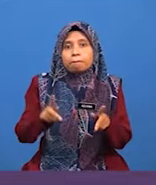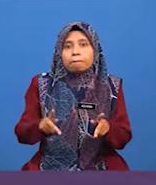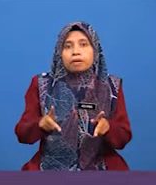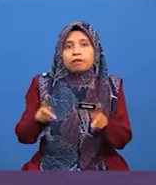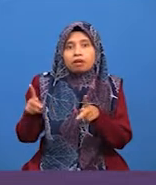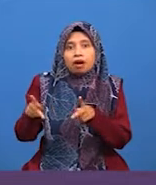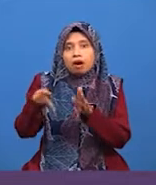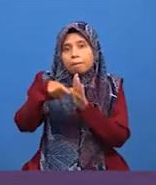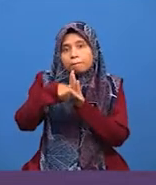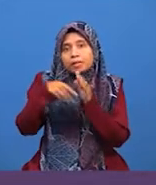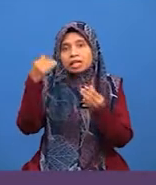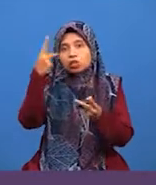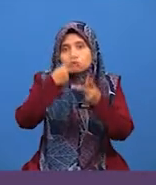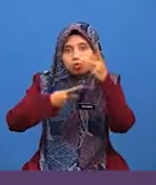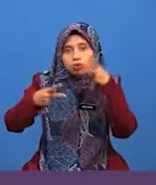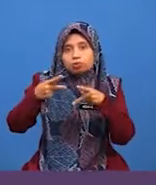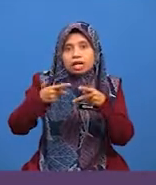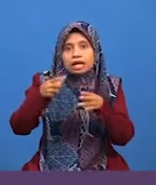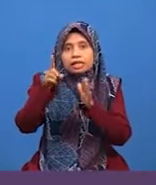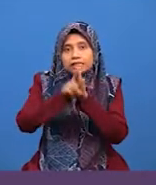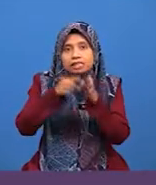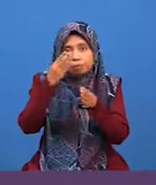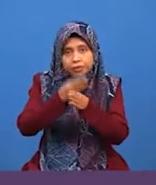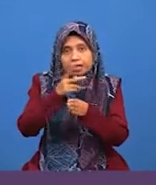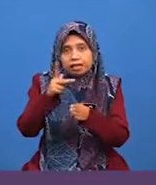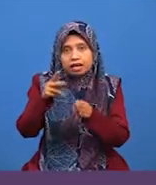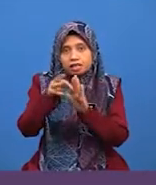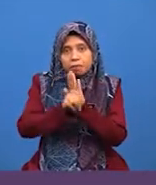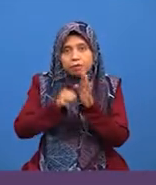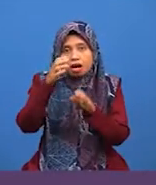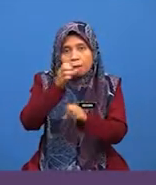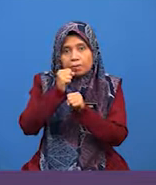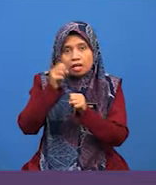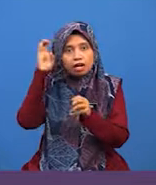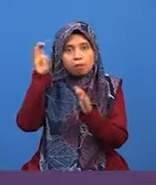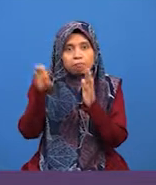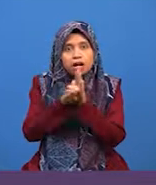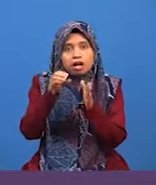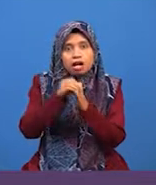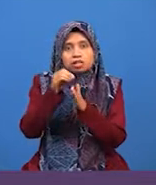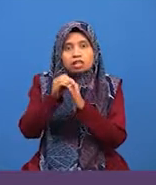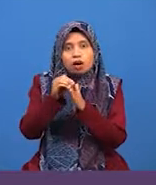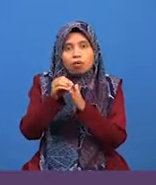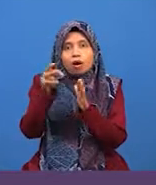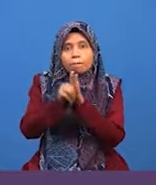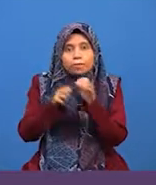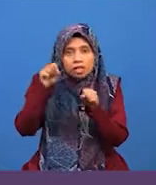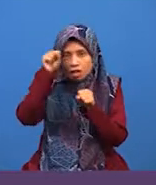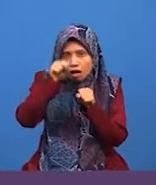Para pengunjung dibenarkan mengambil gambar atau merakam